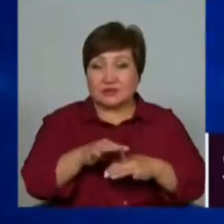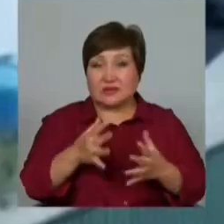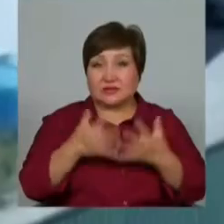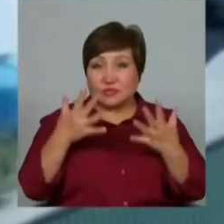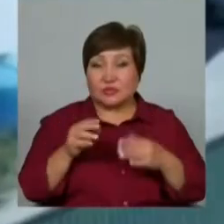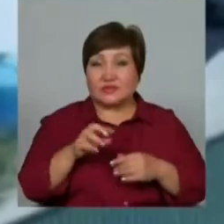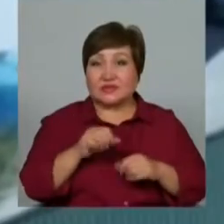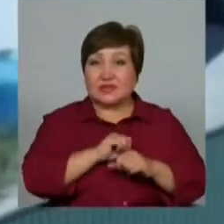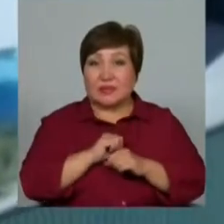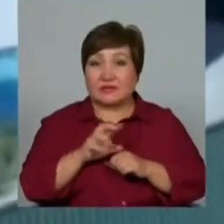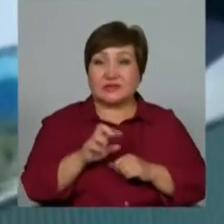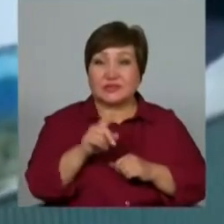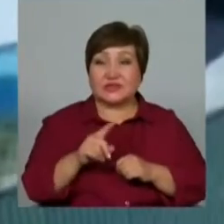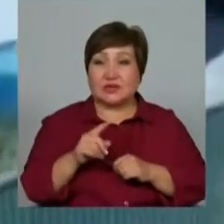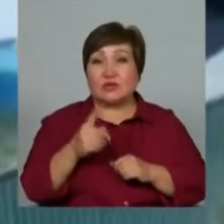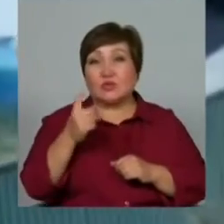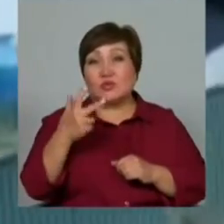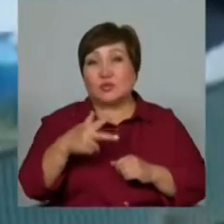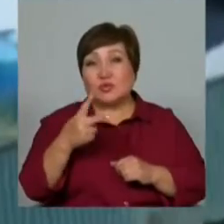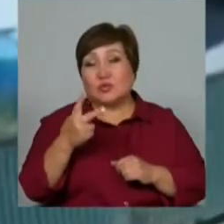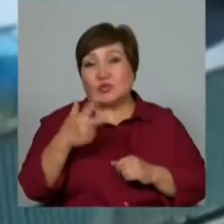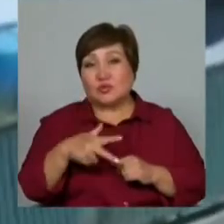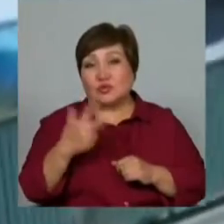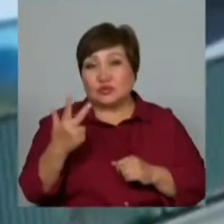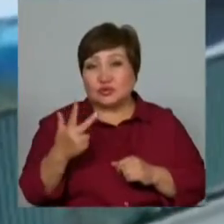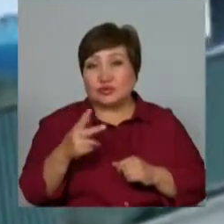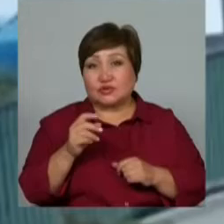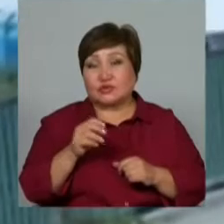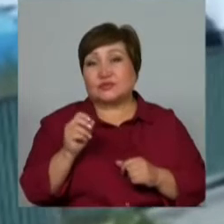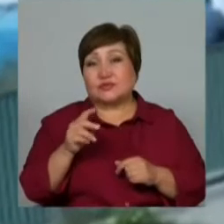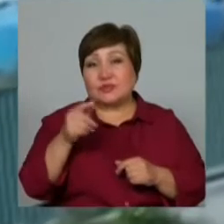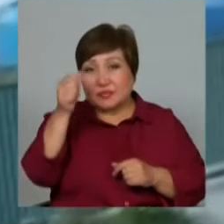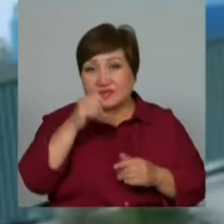иесіне 230 айлық есептік көрсеткіш көлемінде айыппұл салынды.